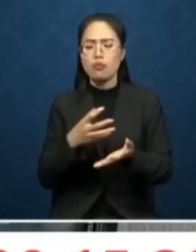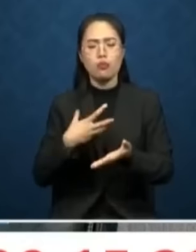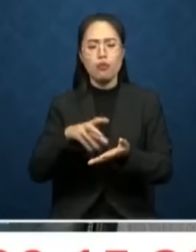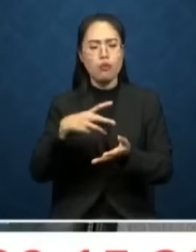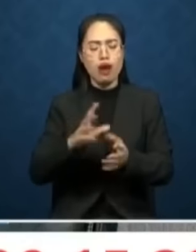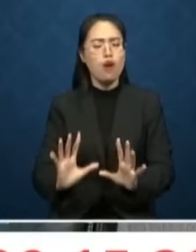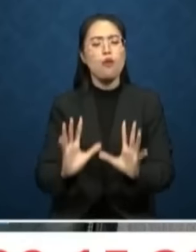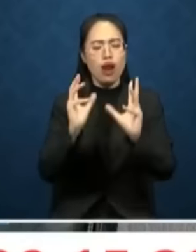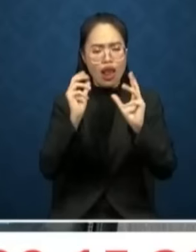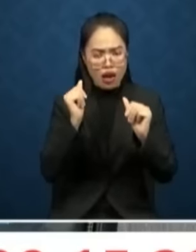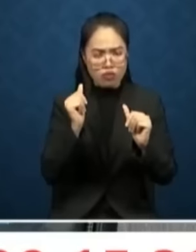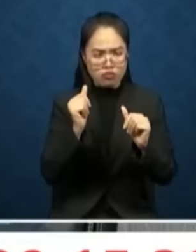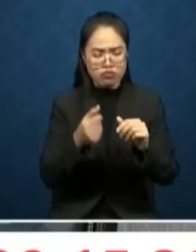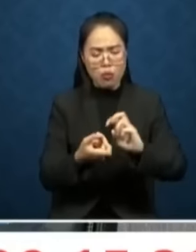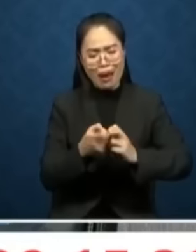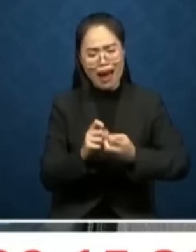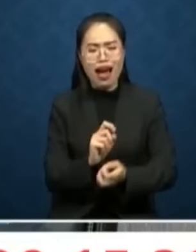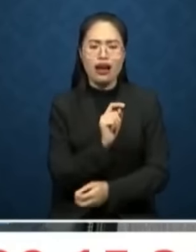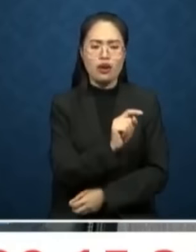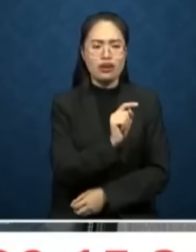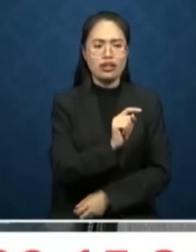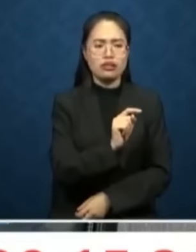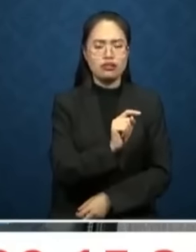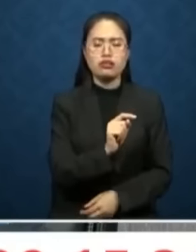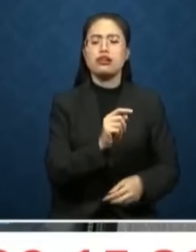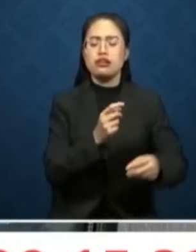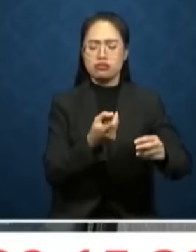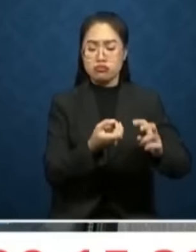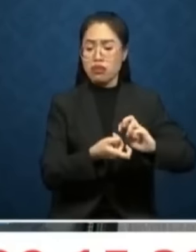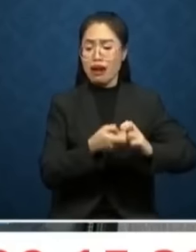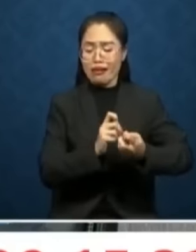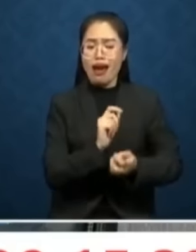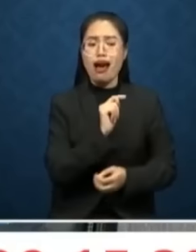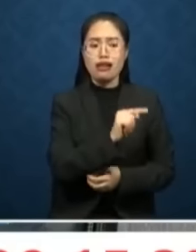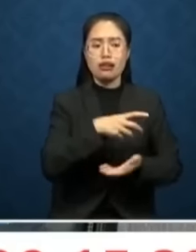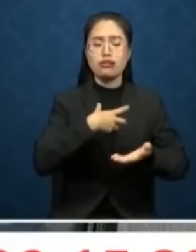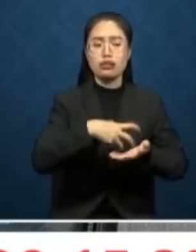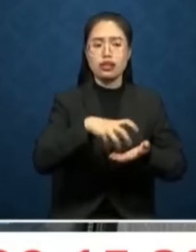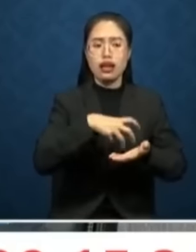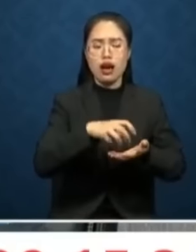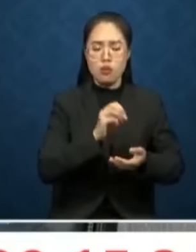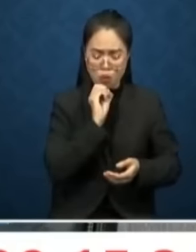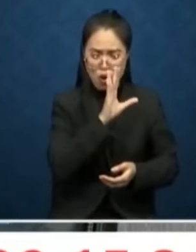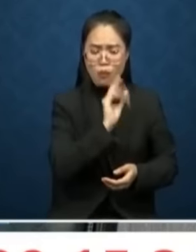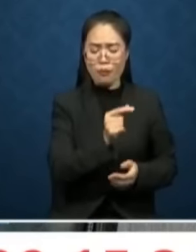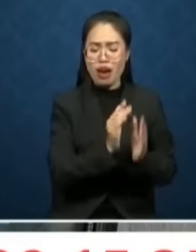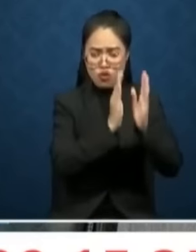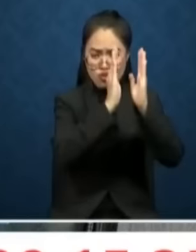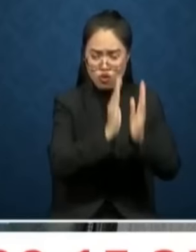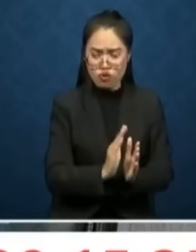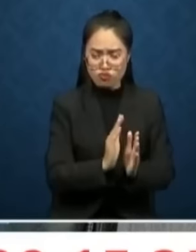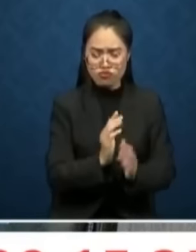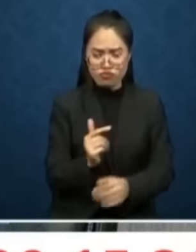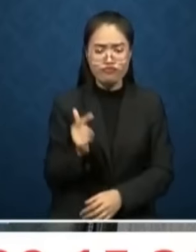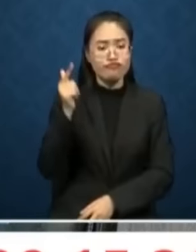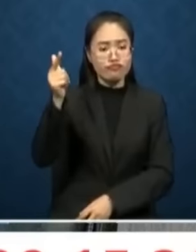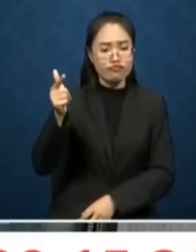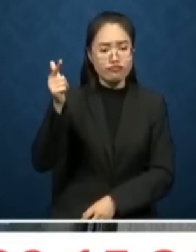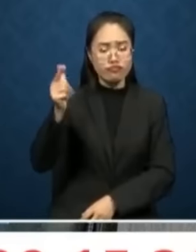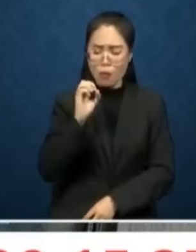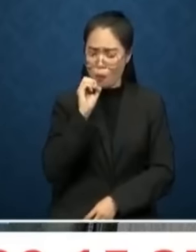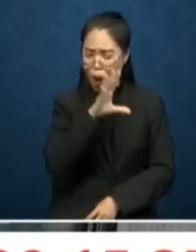สำหรับประเด็นนี้ครับท่านประธานครับเรื่องที่เกิดขึ้นทั้งหมดนี้ผมอาจจะพูดถึงตัวบุคคลอดีตนายกรัฐมนตรีหลายครั้